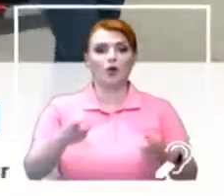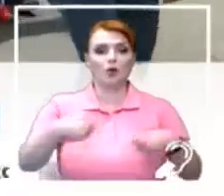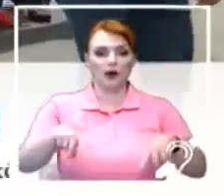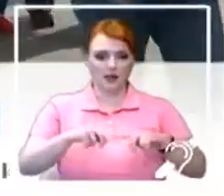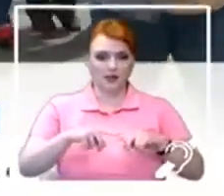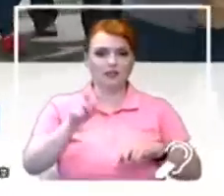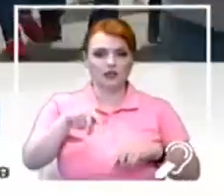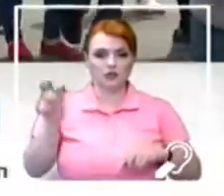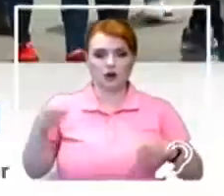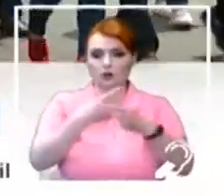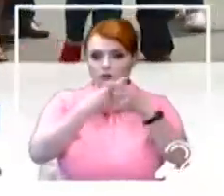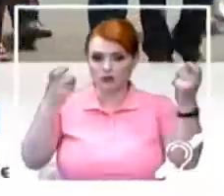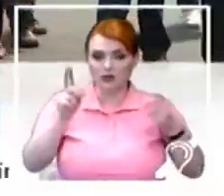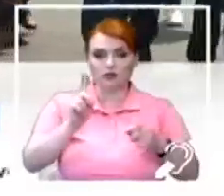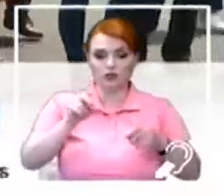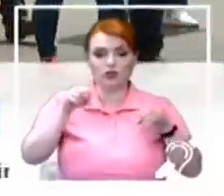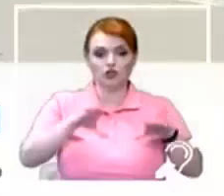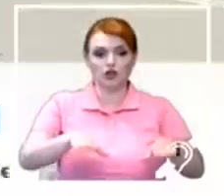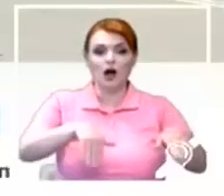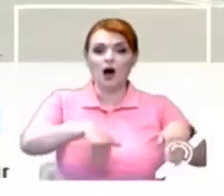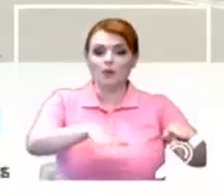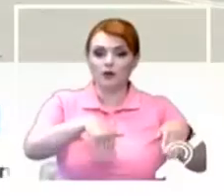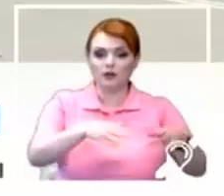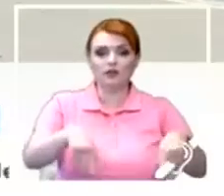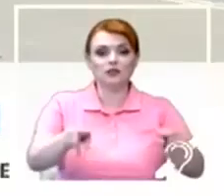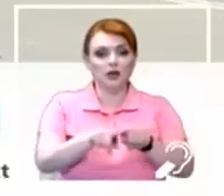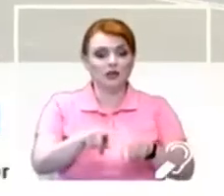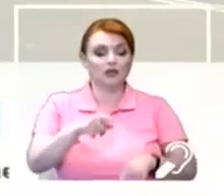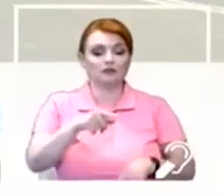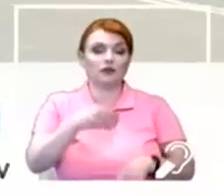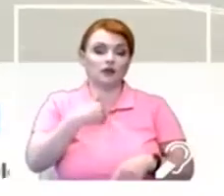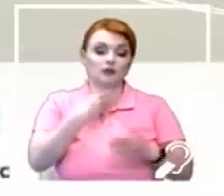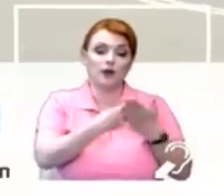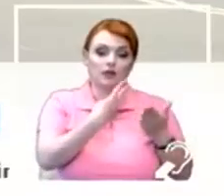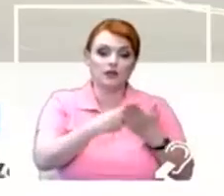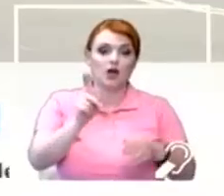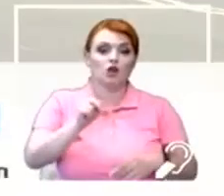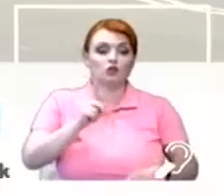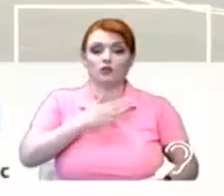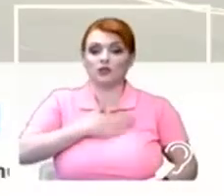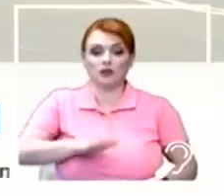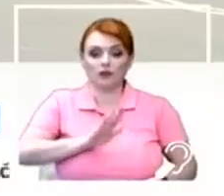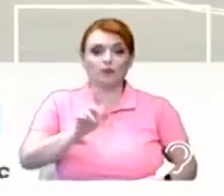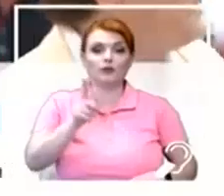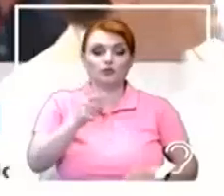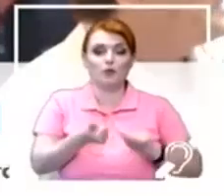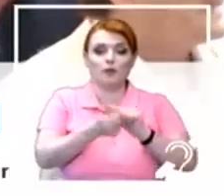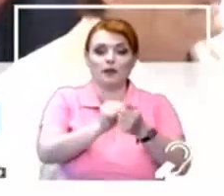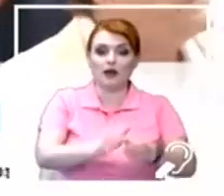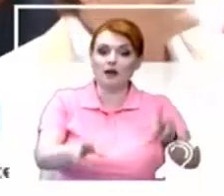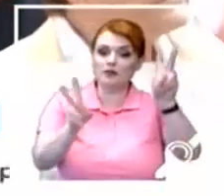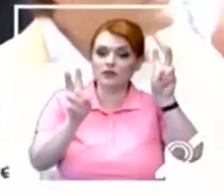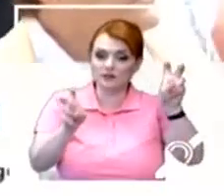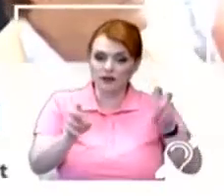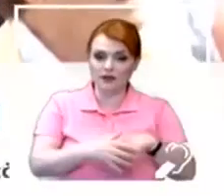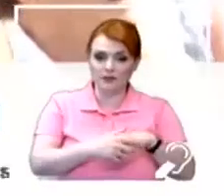Organizatorii au anunțat că au ieșit la protest pentru a manifesta față de modificarea denumirii Zilei Victoriei în ziua comemorării, dar și față de